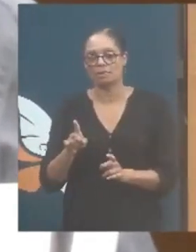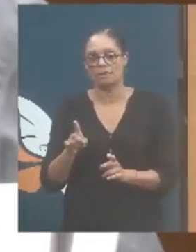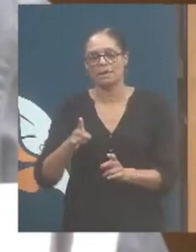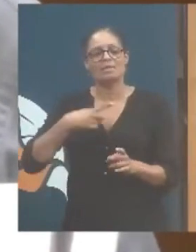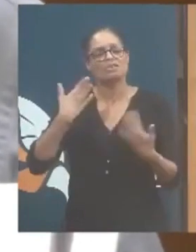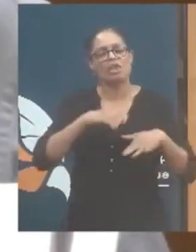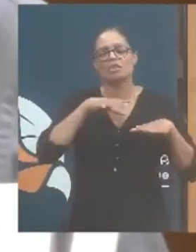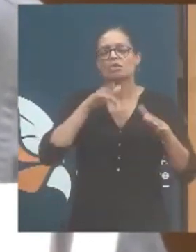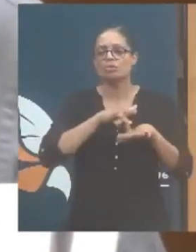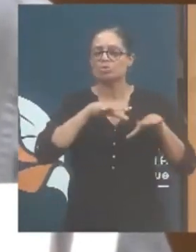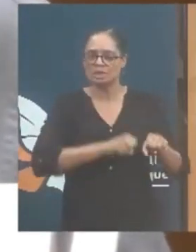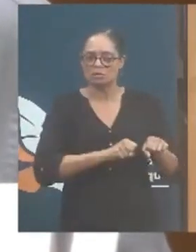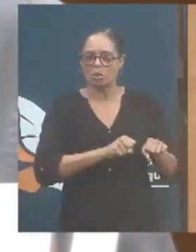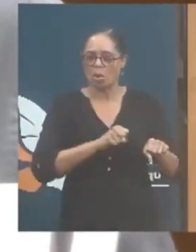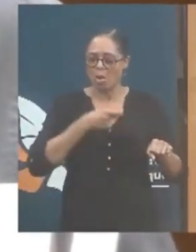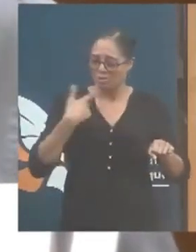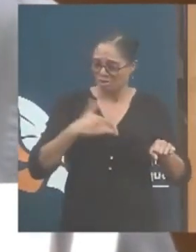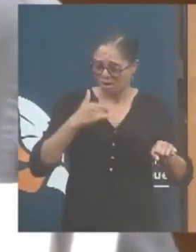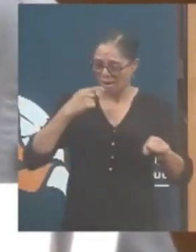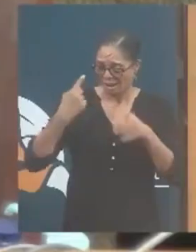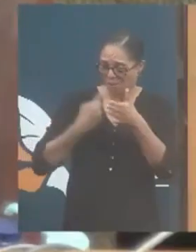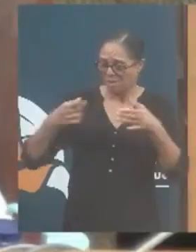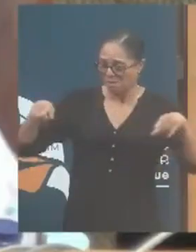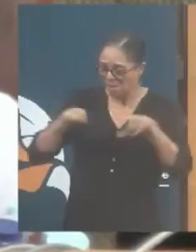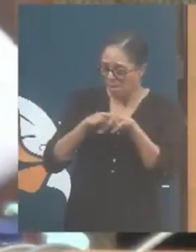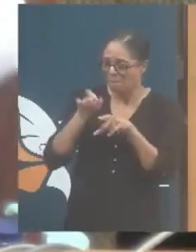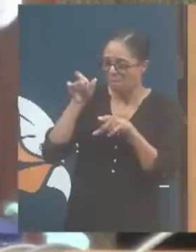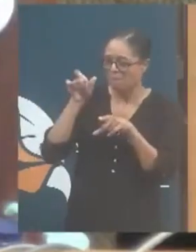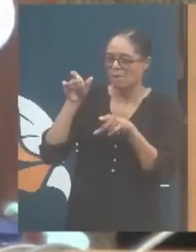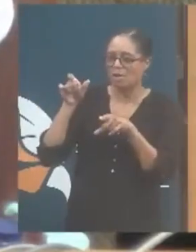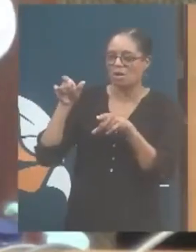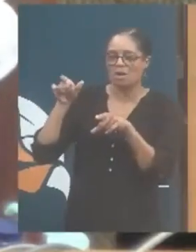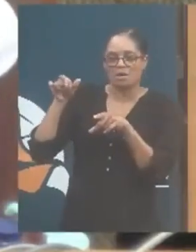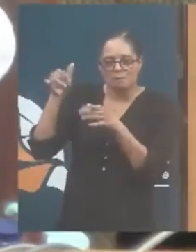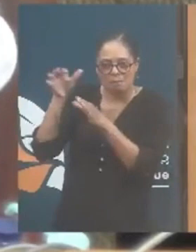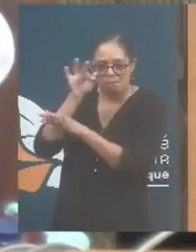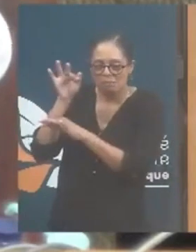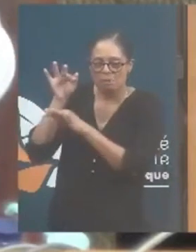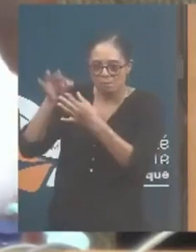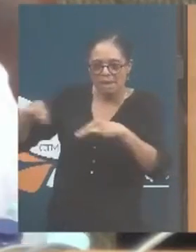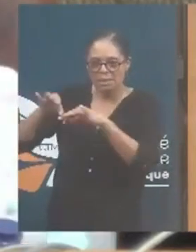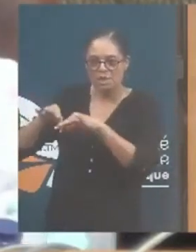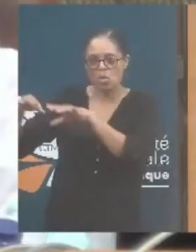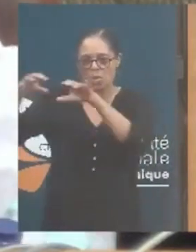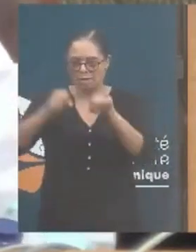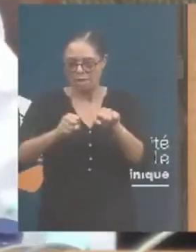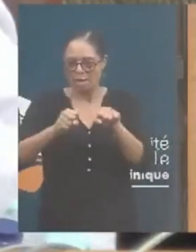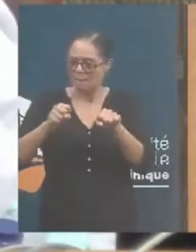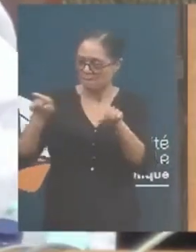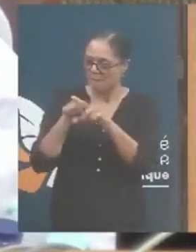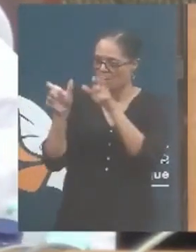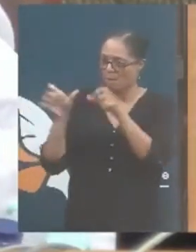colonisés, de reprendre le vocabulaire du colonialisme en traitant de personnes en situation